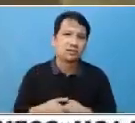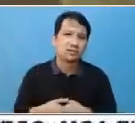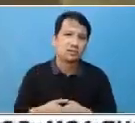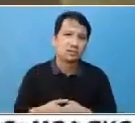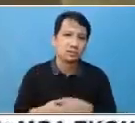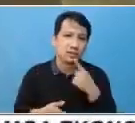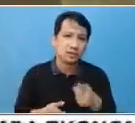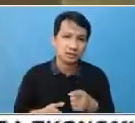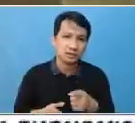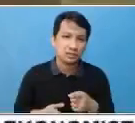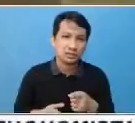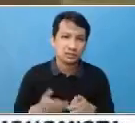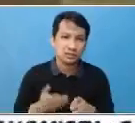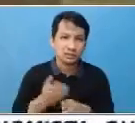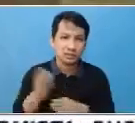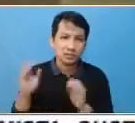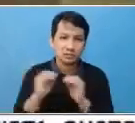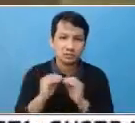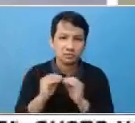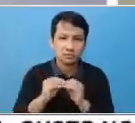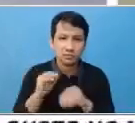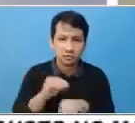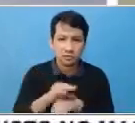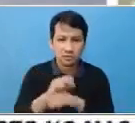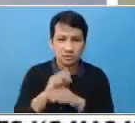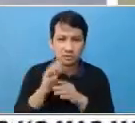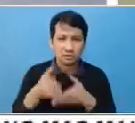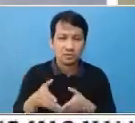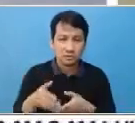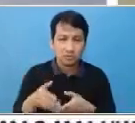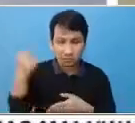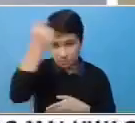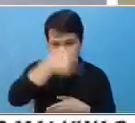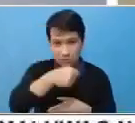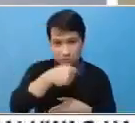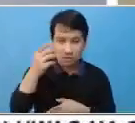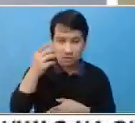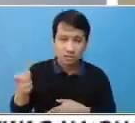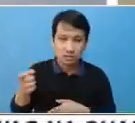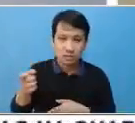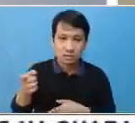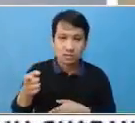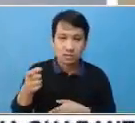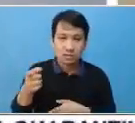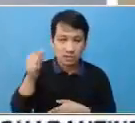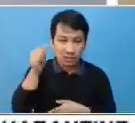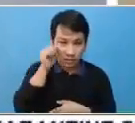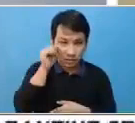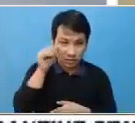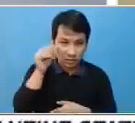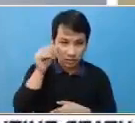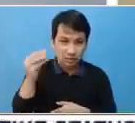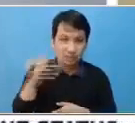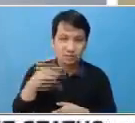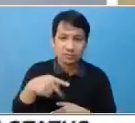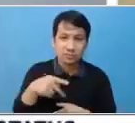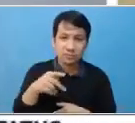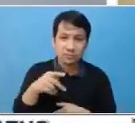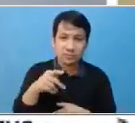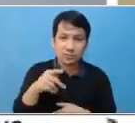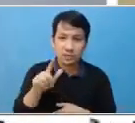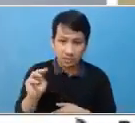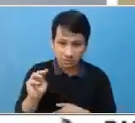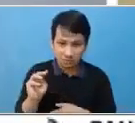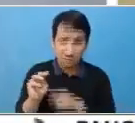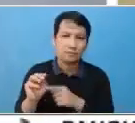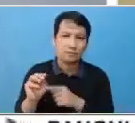pwede pala pa rin mag-aral kahit na may edad ka na. Mayor, napansin ko po na ang dami niyo po talagang natahak na sa buhay at ang dami